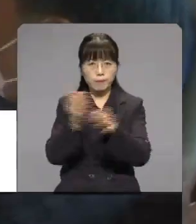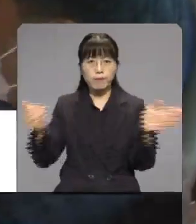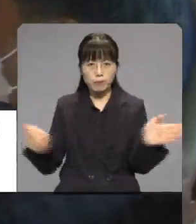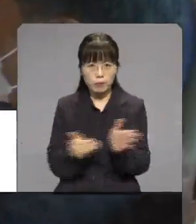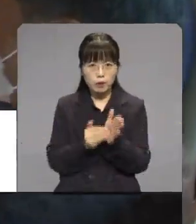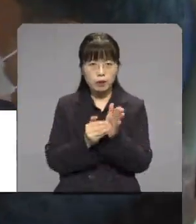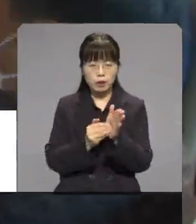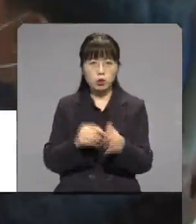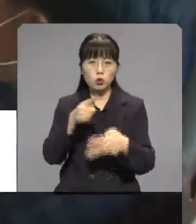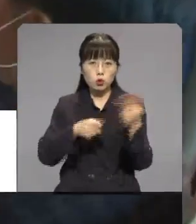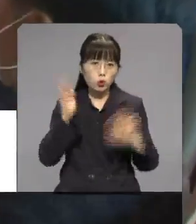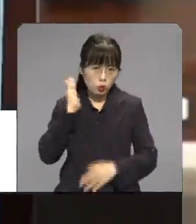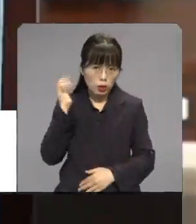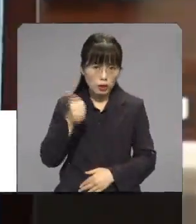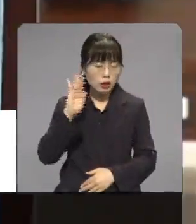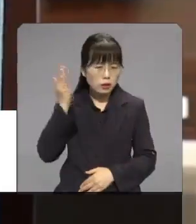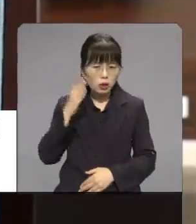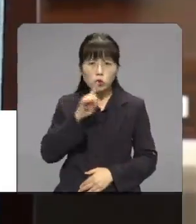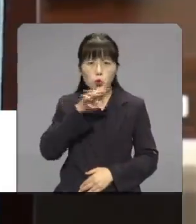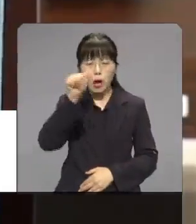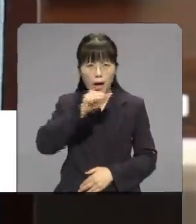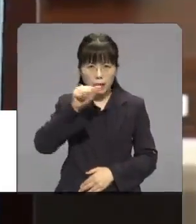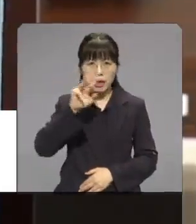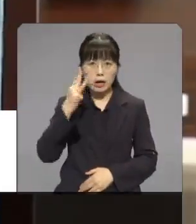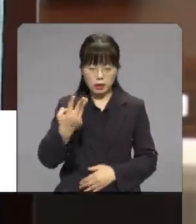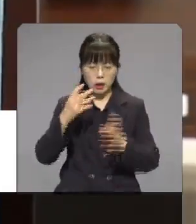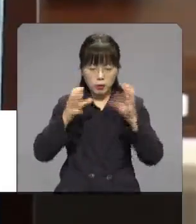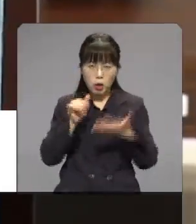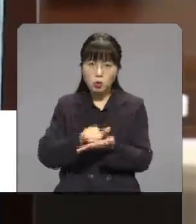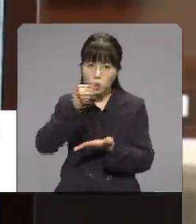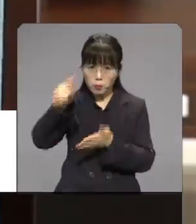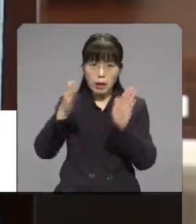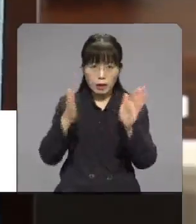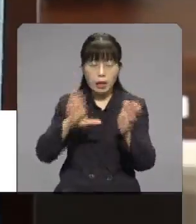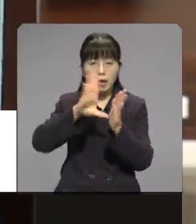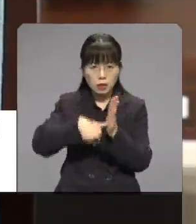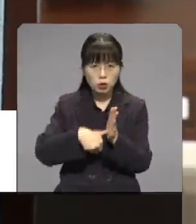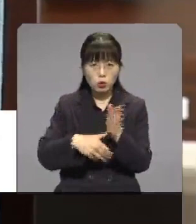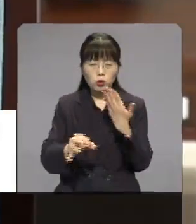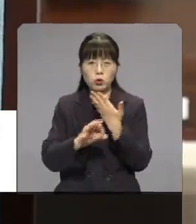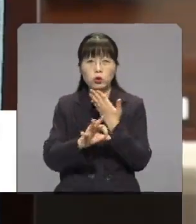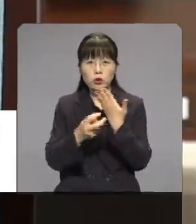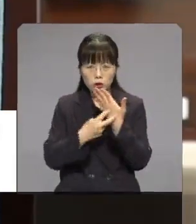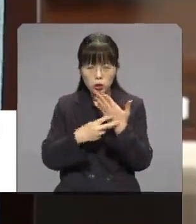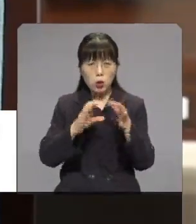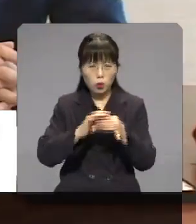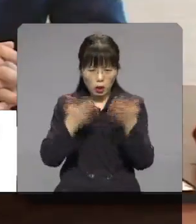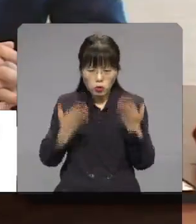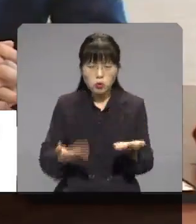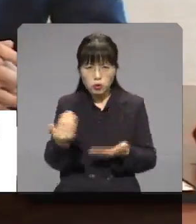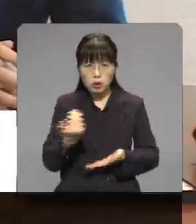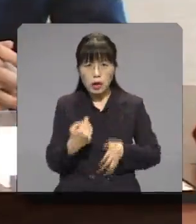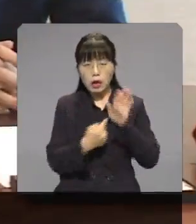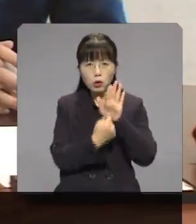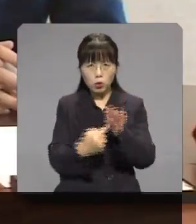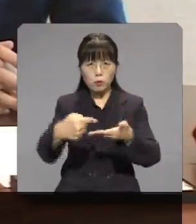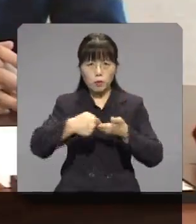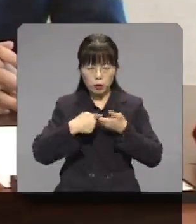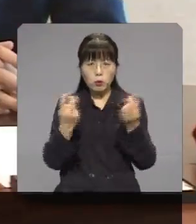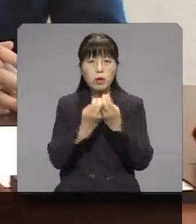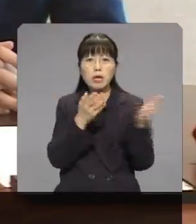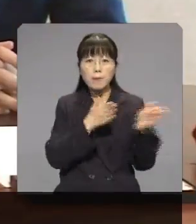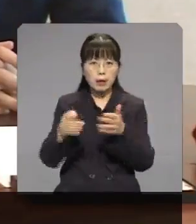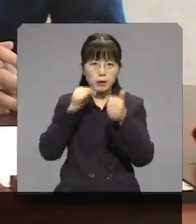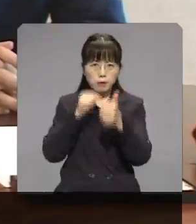전했습니다 윤 대통령은 최근 중앙아시아 3개국 순방 기간에도 의료계 집단 휴진 예고를 보고받고 대책